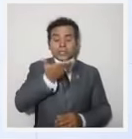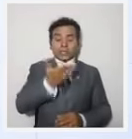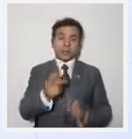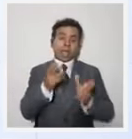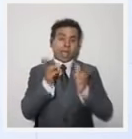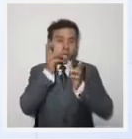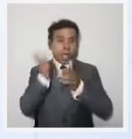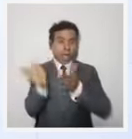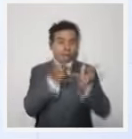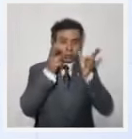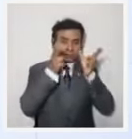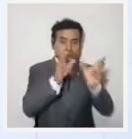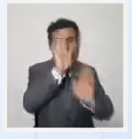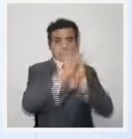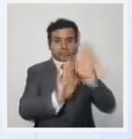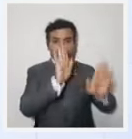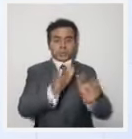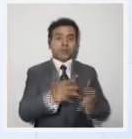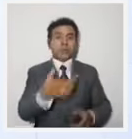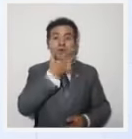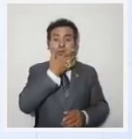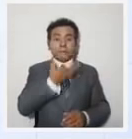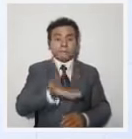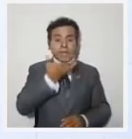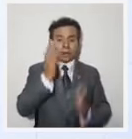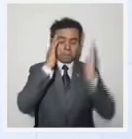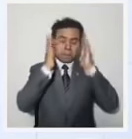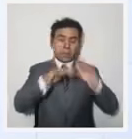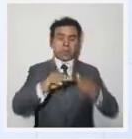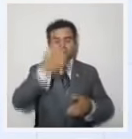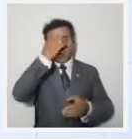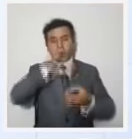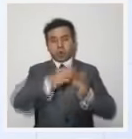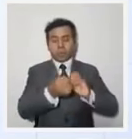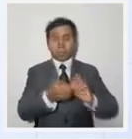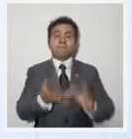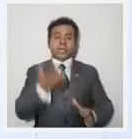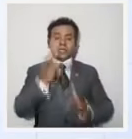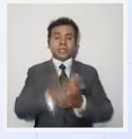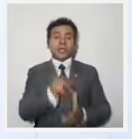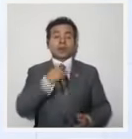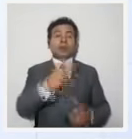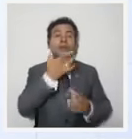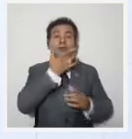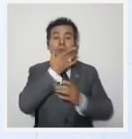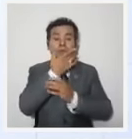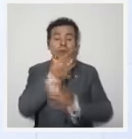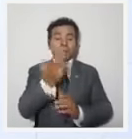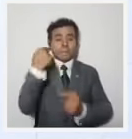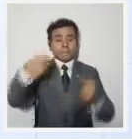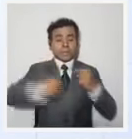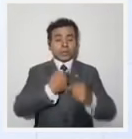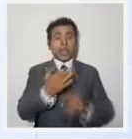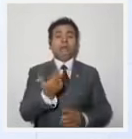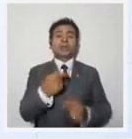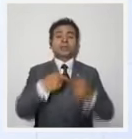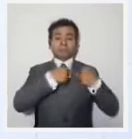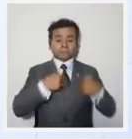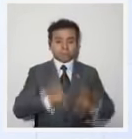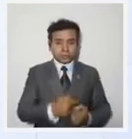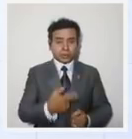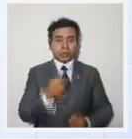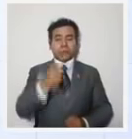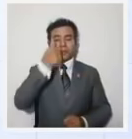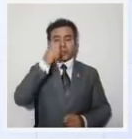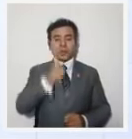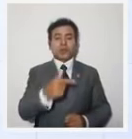জন্য ফলের ব্যবস্থা করতে পারি। এবং আমরা বয়োজ্যেষ্ঠদের জন্য অবশ্যই বিশেষভাবে খেয়াল রাখব, আমাদের পরিবারে যে বয়োজ্যেষ্ঠ আছে তাদের, তারা